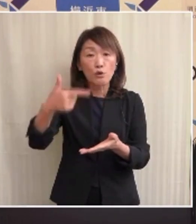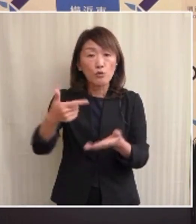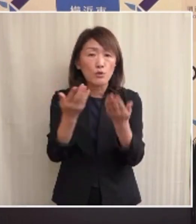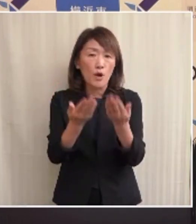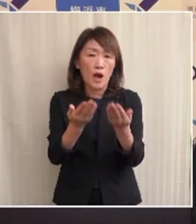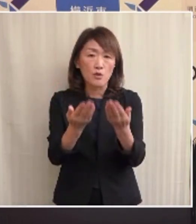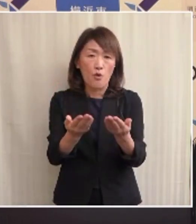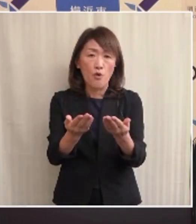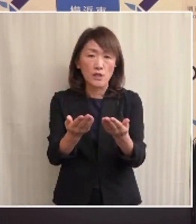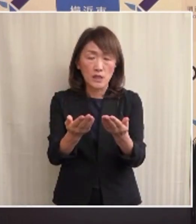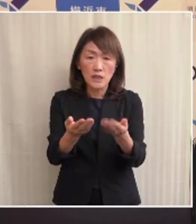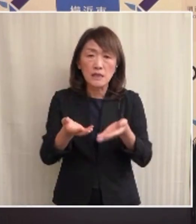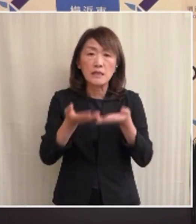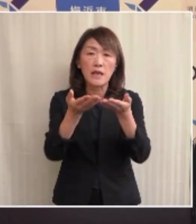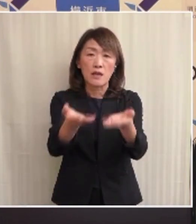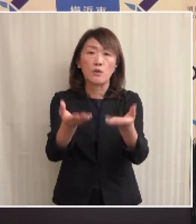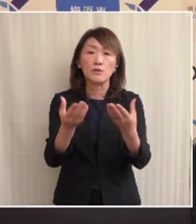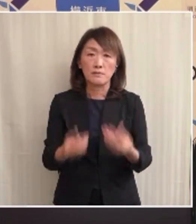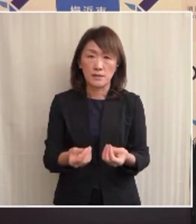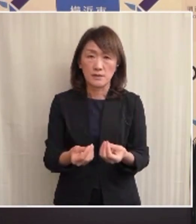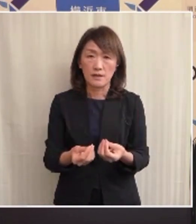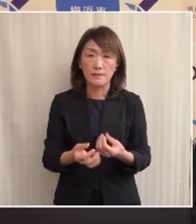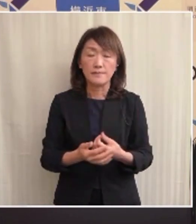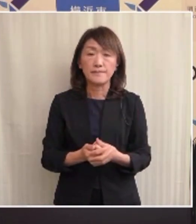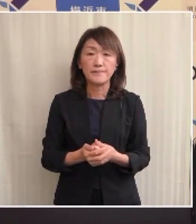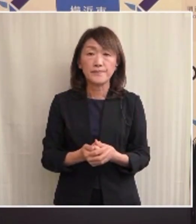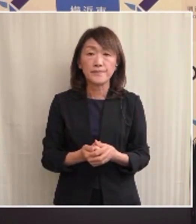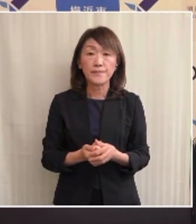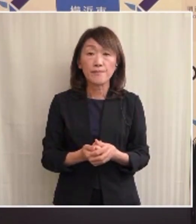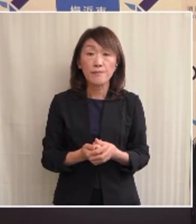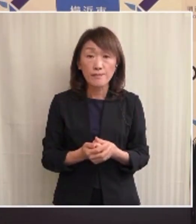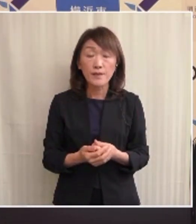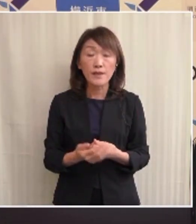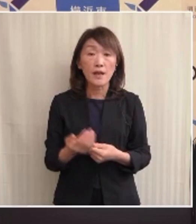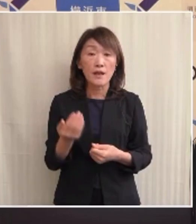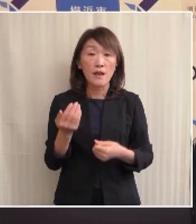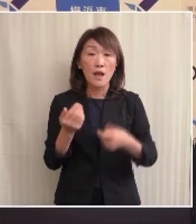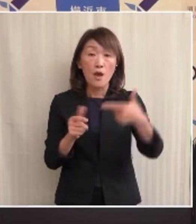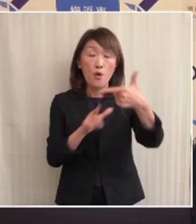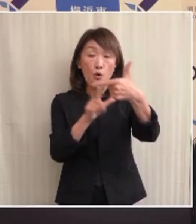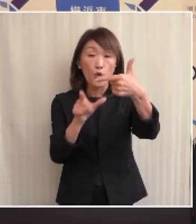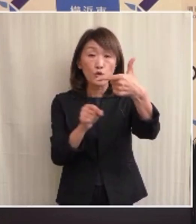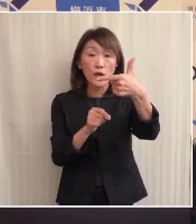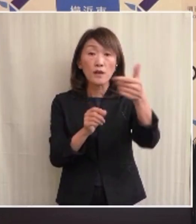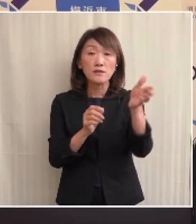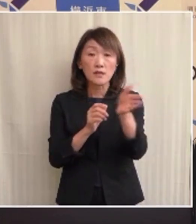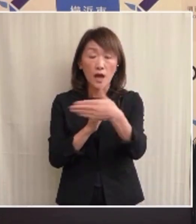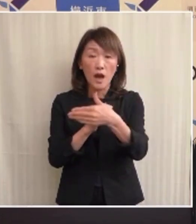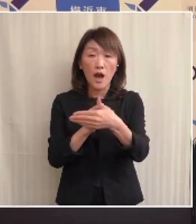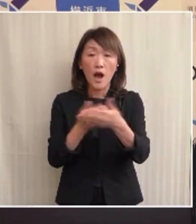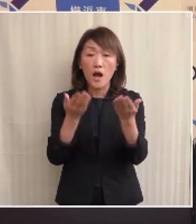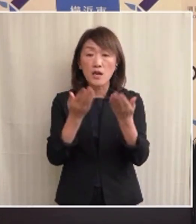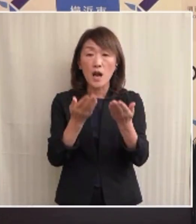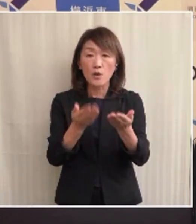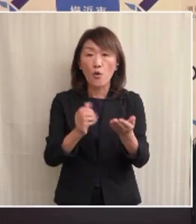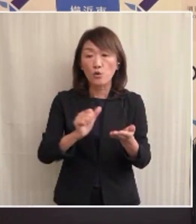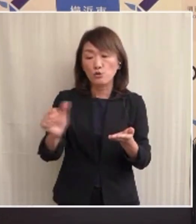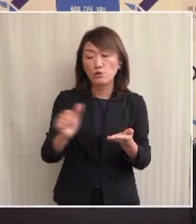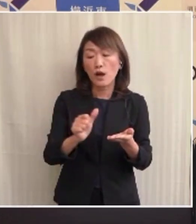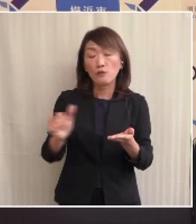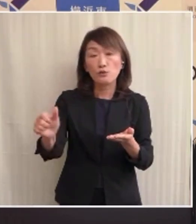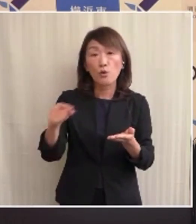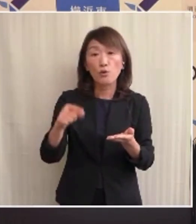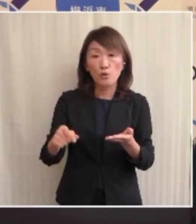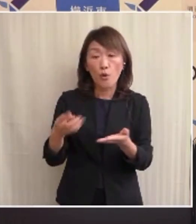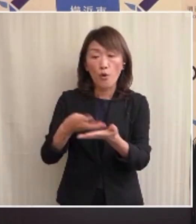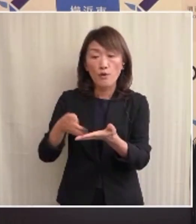提供いたしました。で、この6月からは通学路とデータ